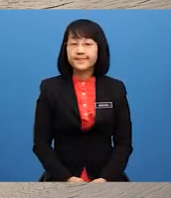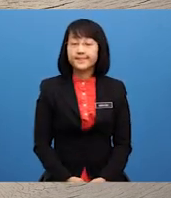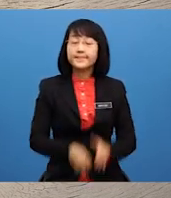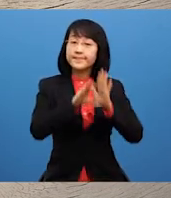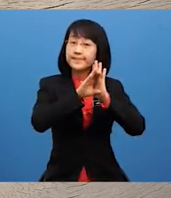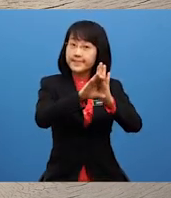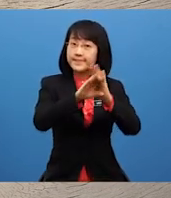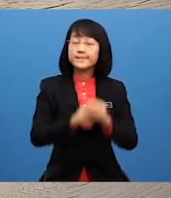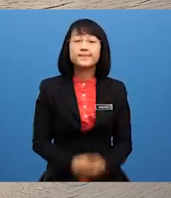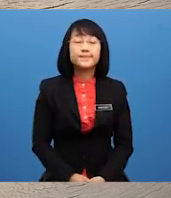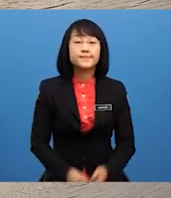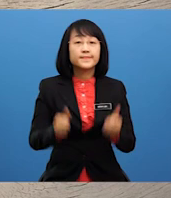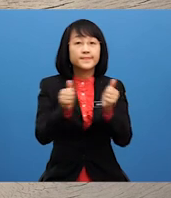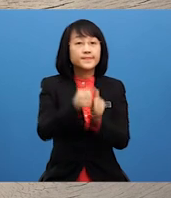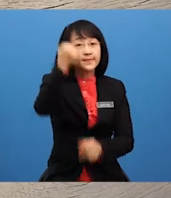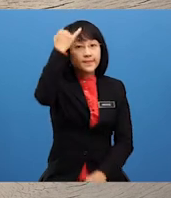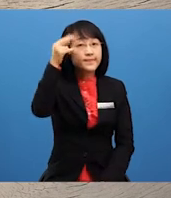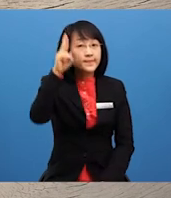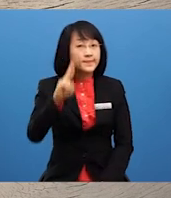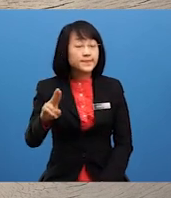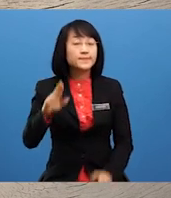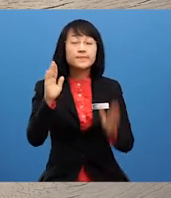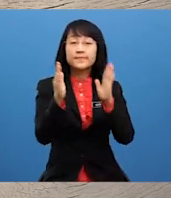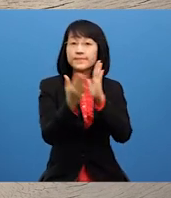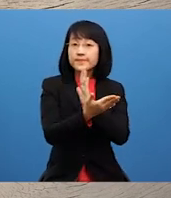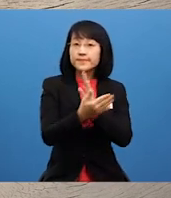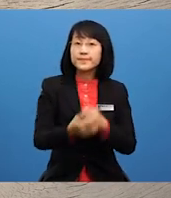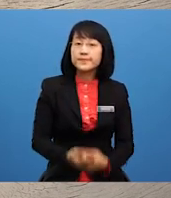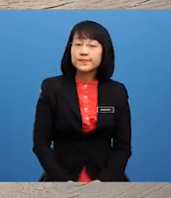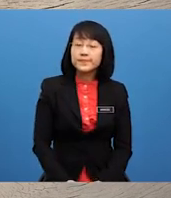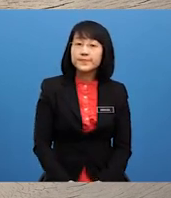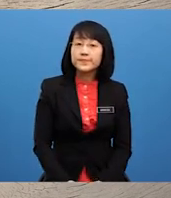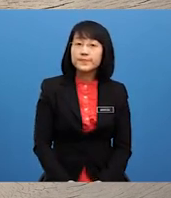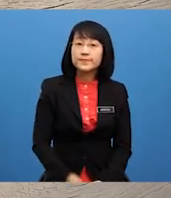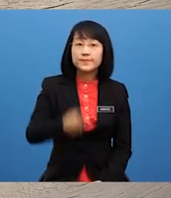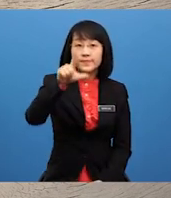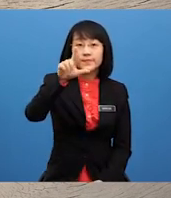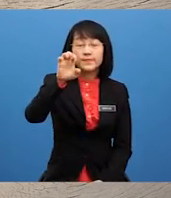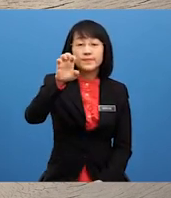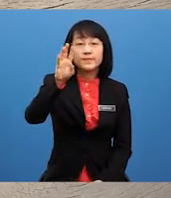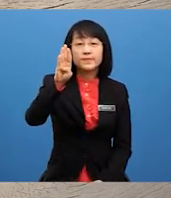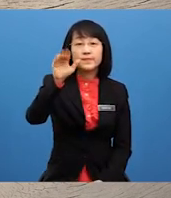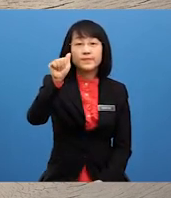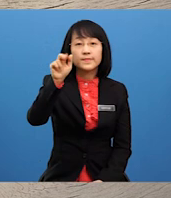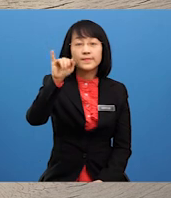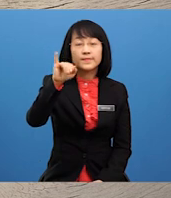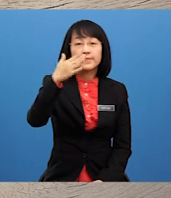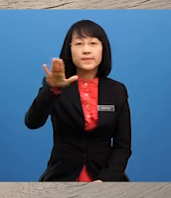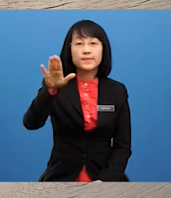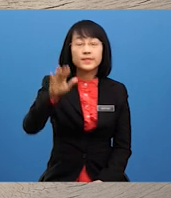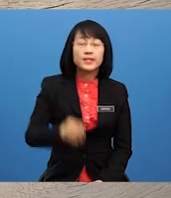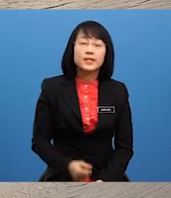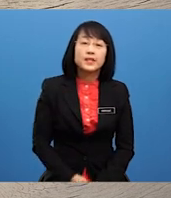Sebagai contoh, dengan ilmu agama yang dimiliki oleh Lebai Ma'ruf, beliau berdakwah kepada golongan muda